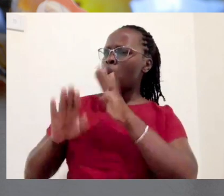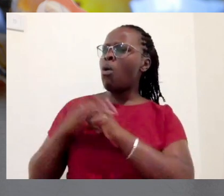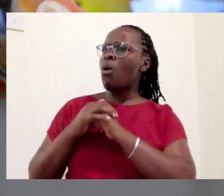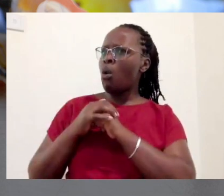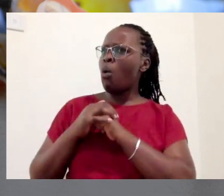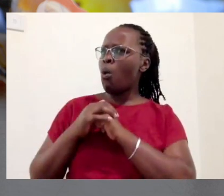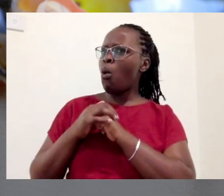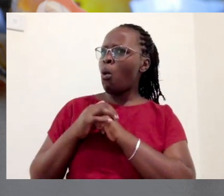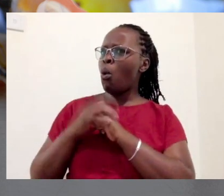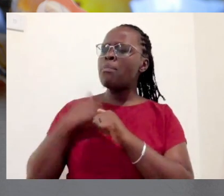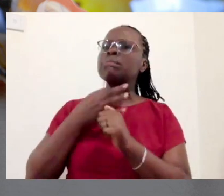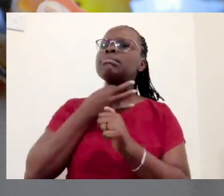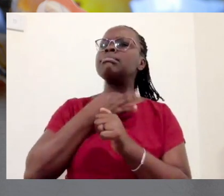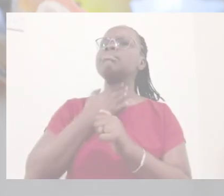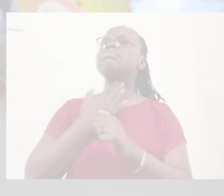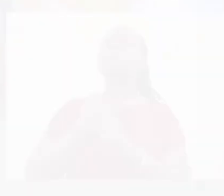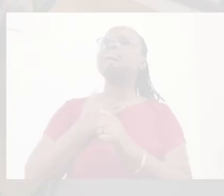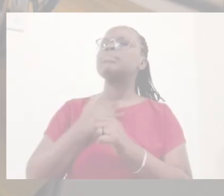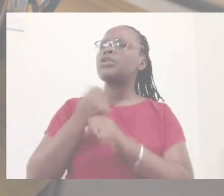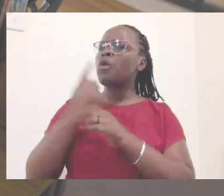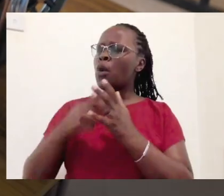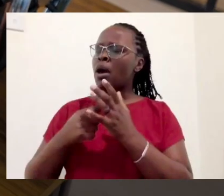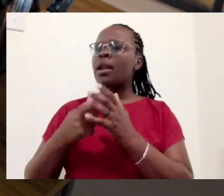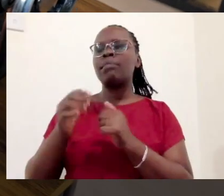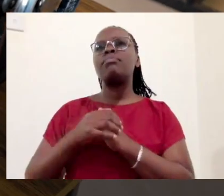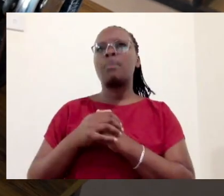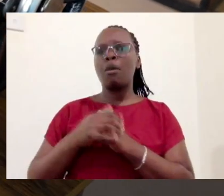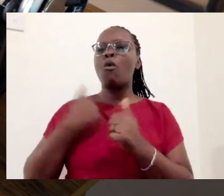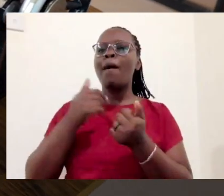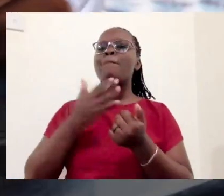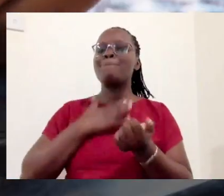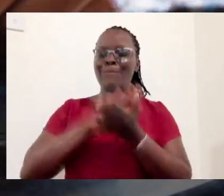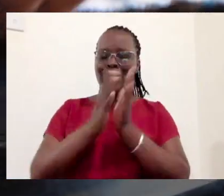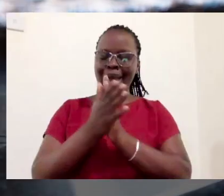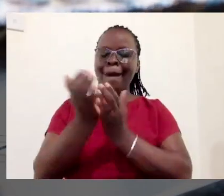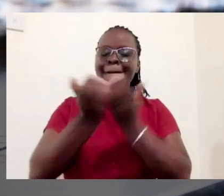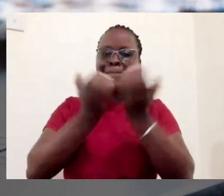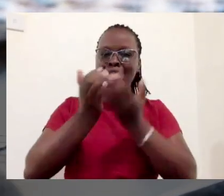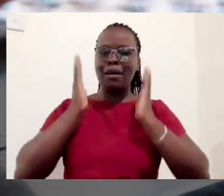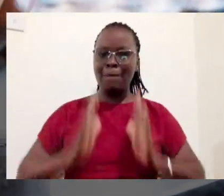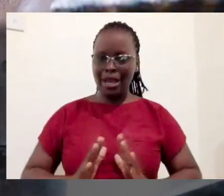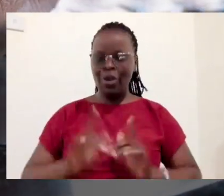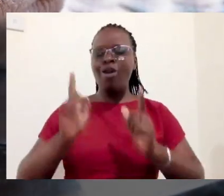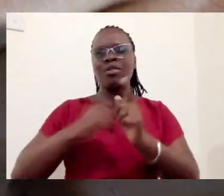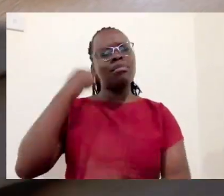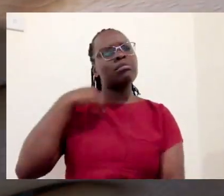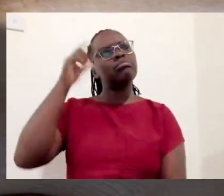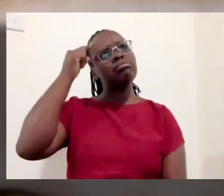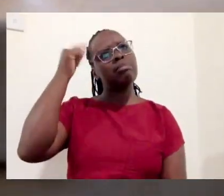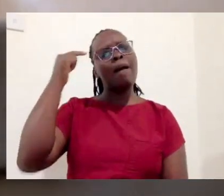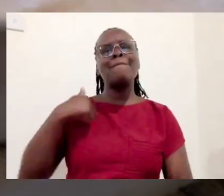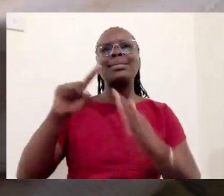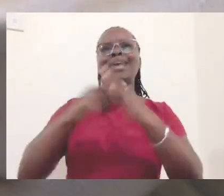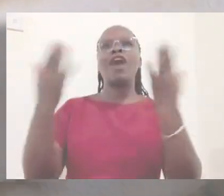hiyo kushona, so nikaingiwa na ile motisha ya kuwa mwanabiashara na mimi wa kujiunga